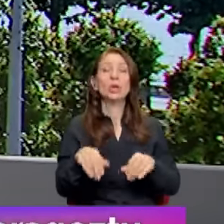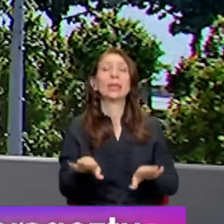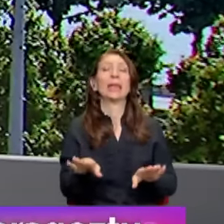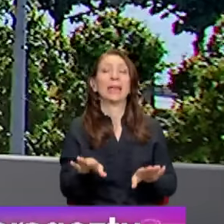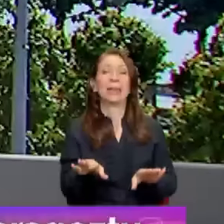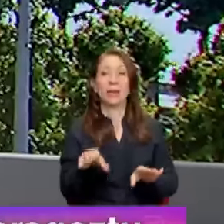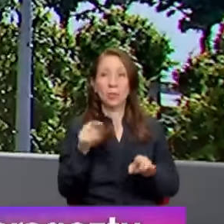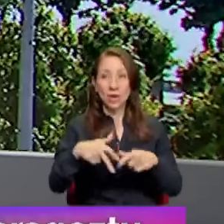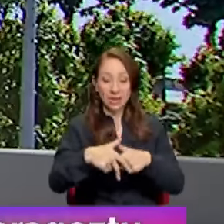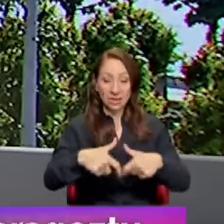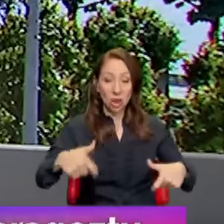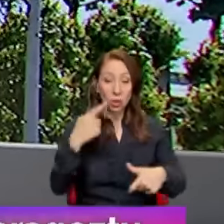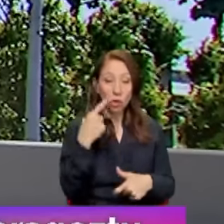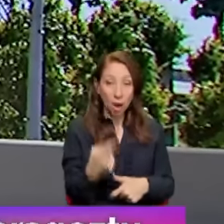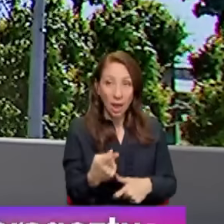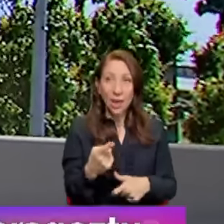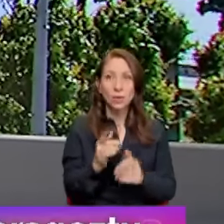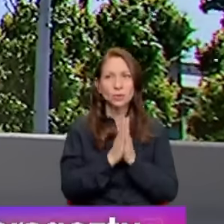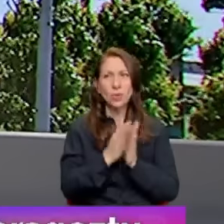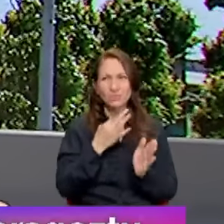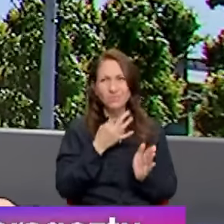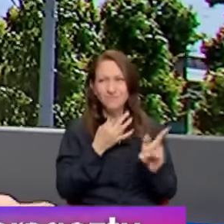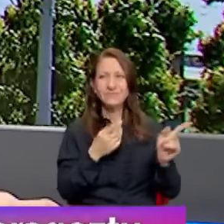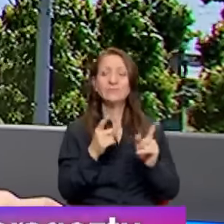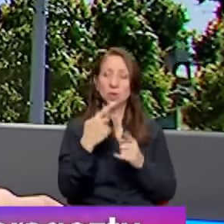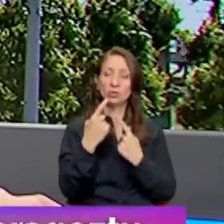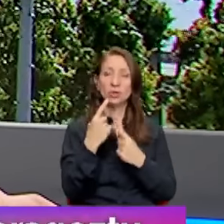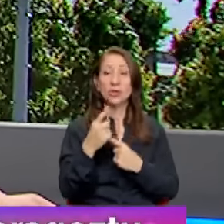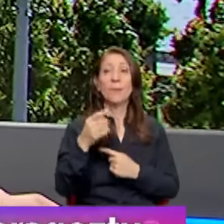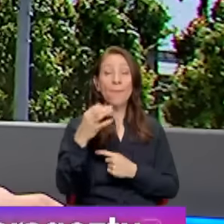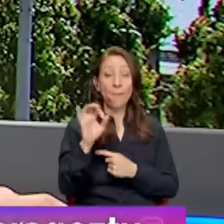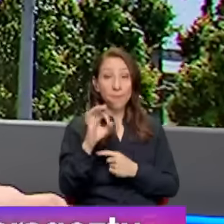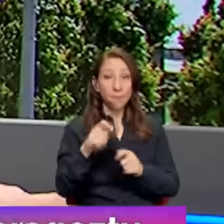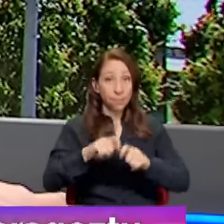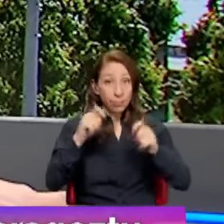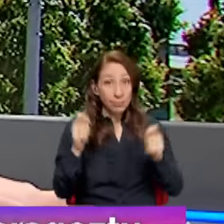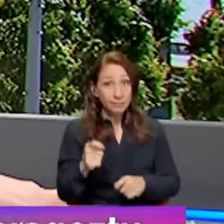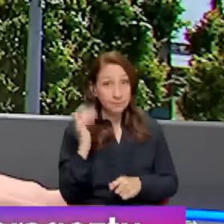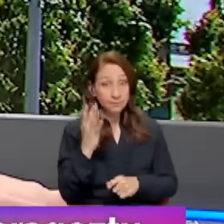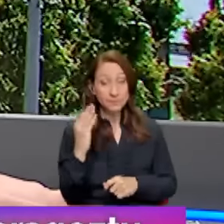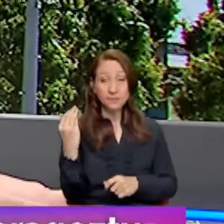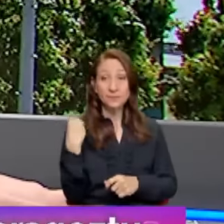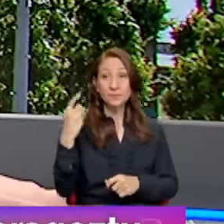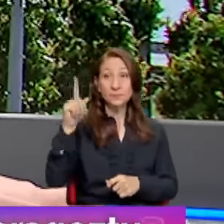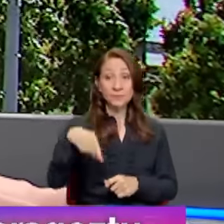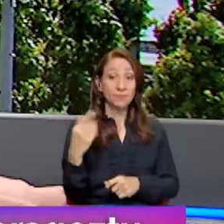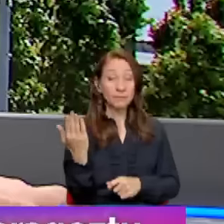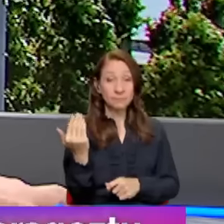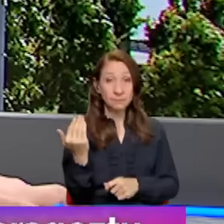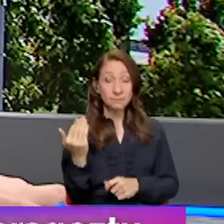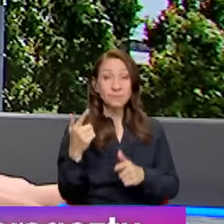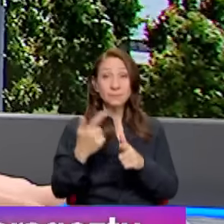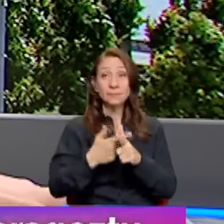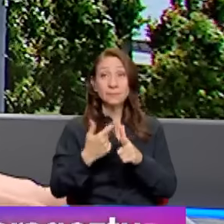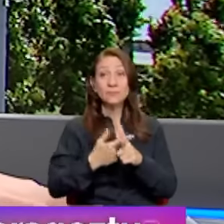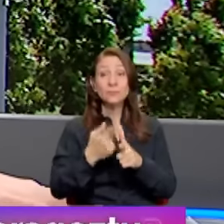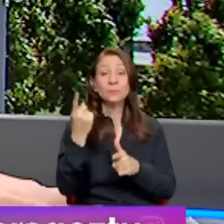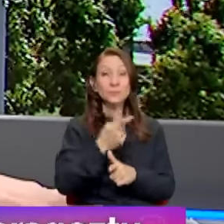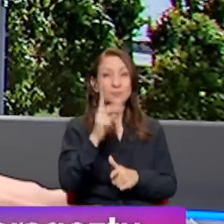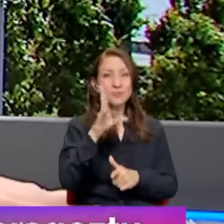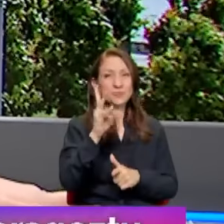bu başlık altında özür dilerim konuşacağız altın rekorda yeni vergiler yolda kirada